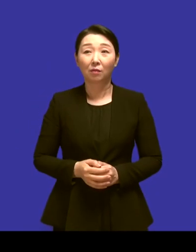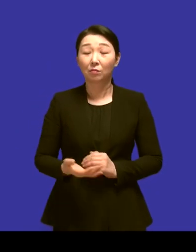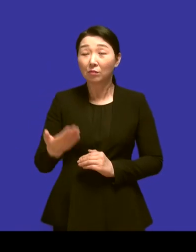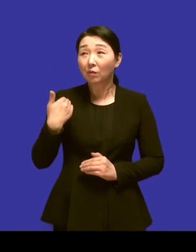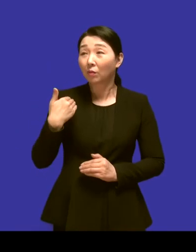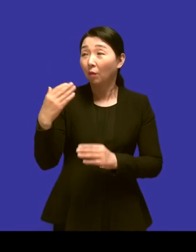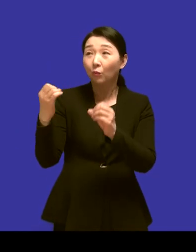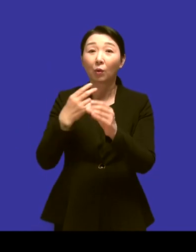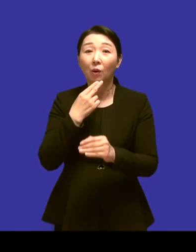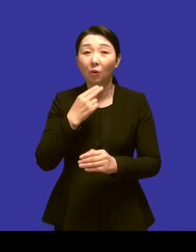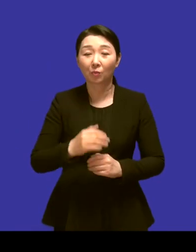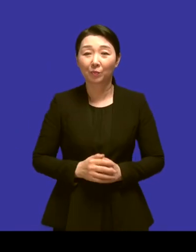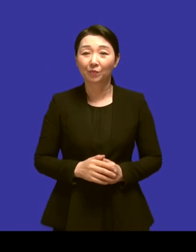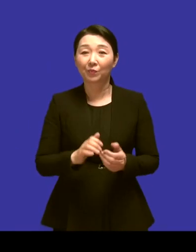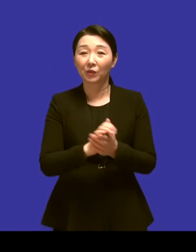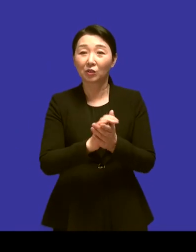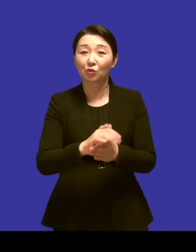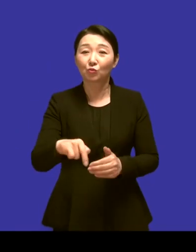없었는데 근데 이제